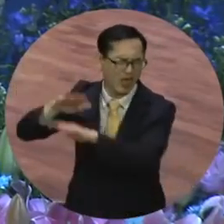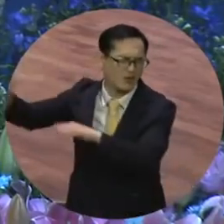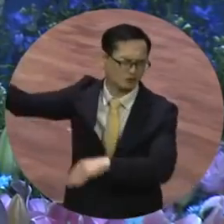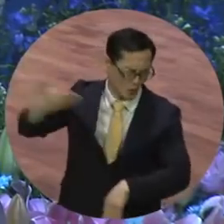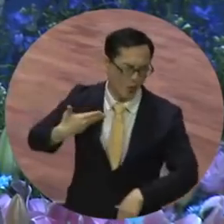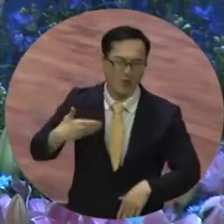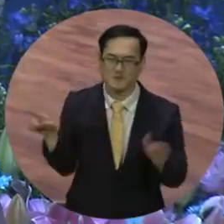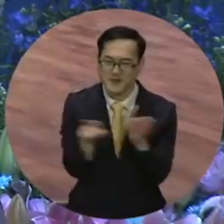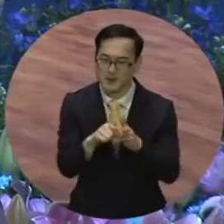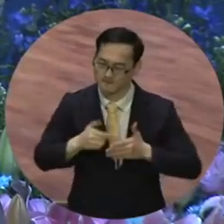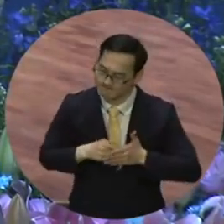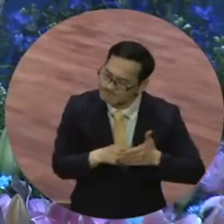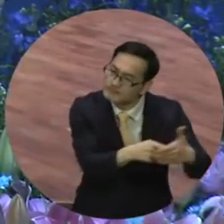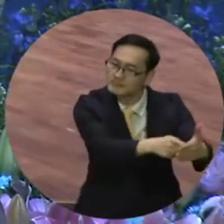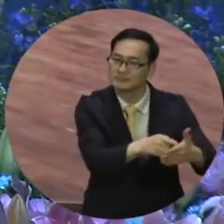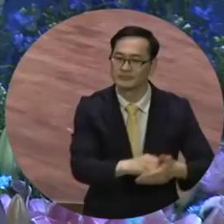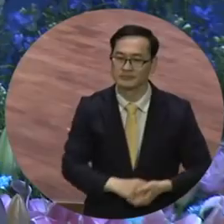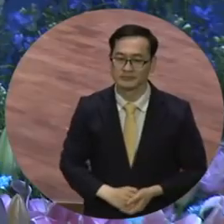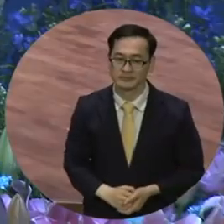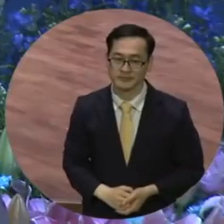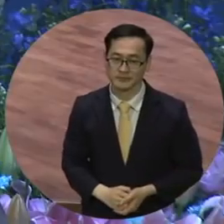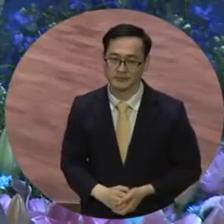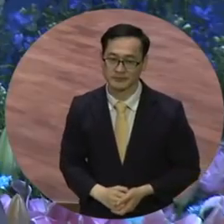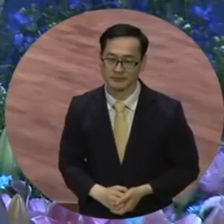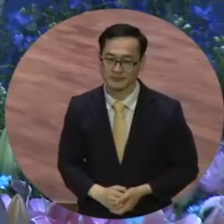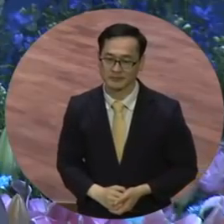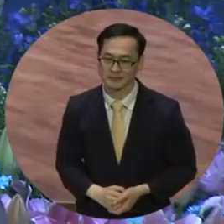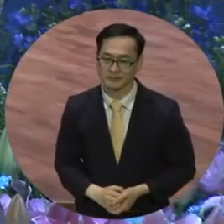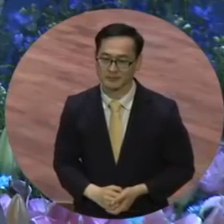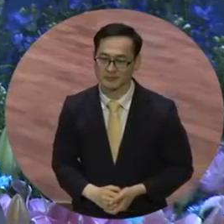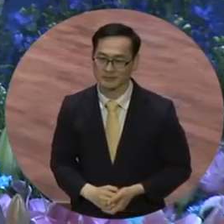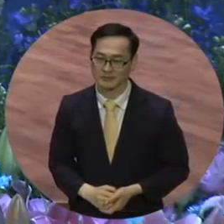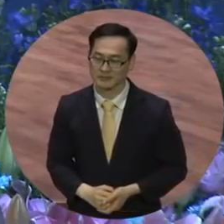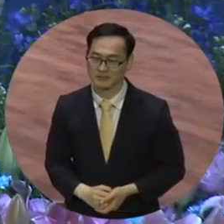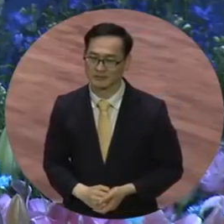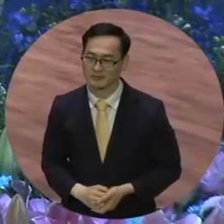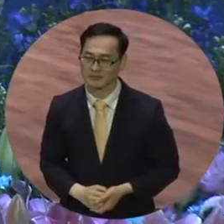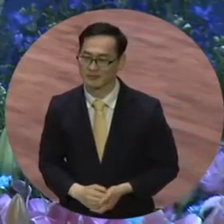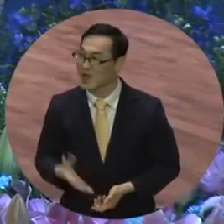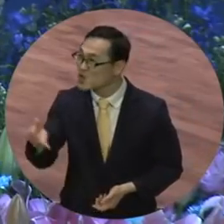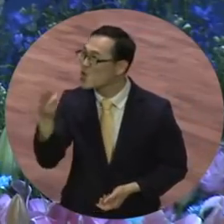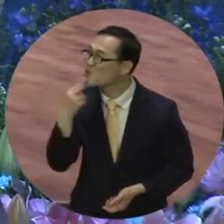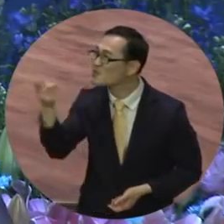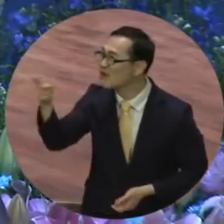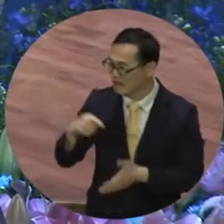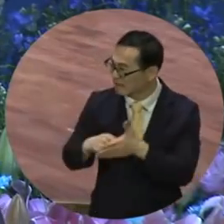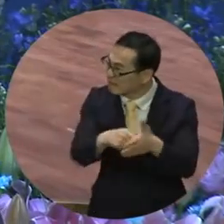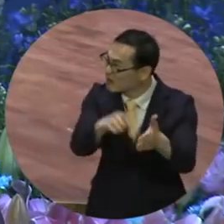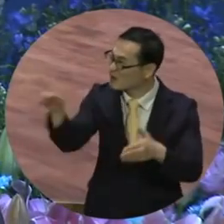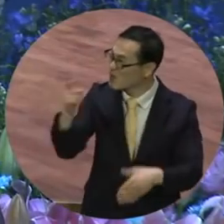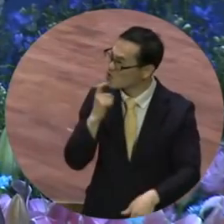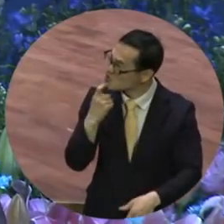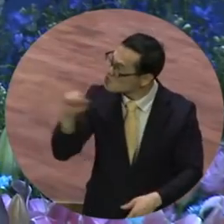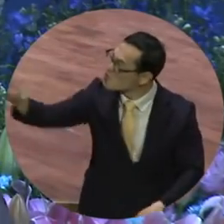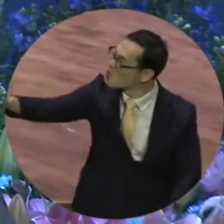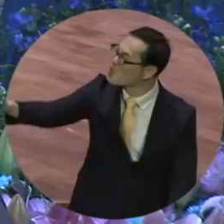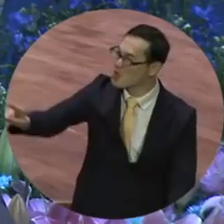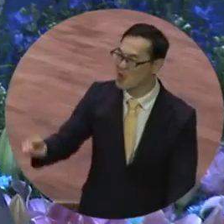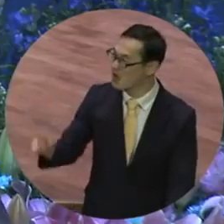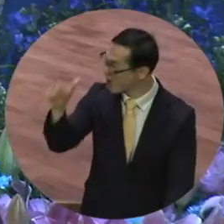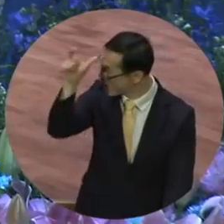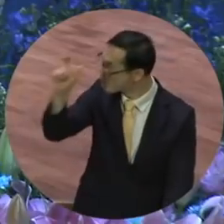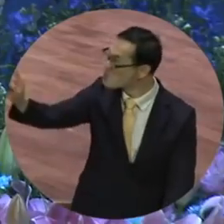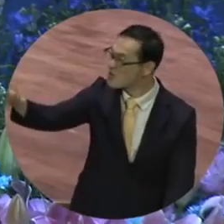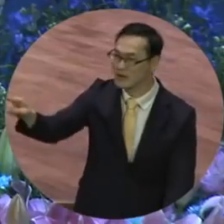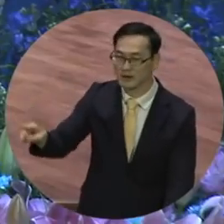돈이 어디에 있어서 뭐합니까? 왜 지사님은 자꾸 돈도 없는데 자꾸 하자 합니까?